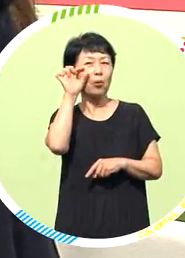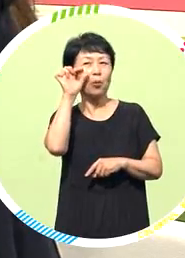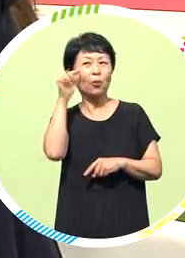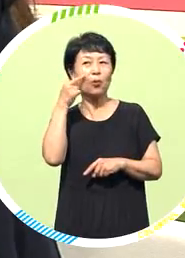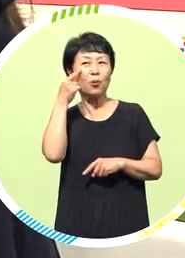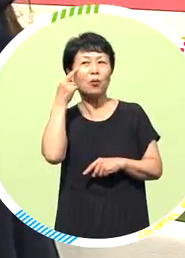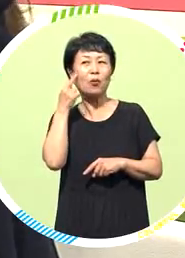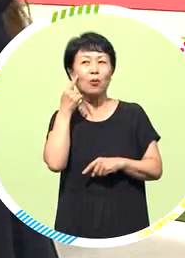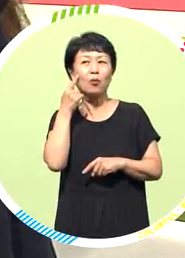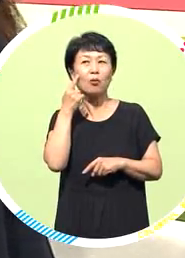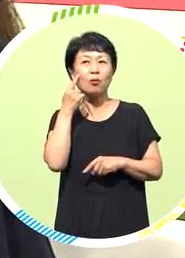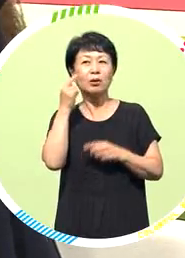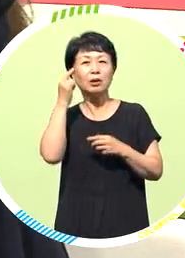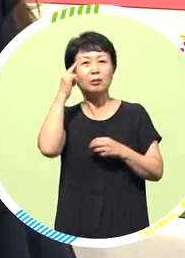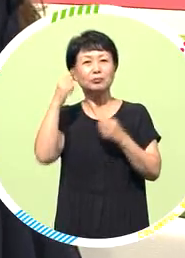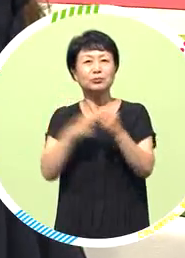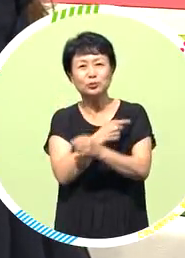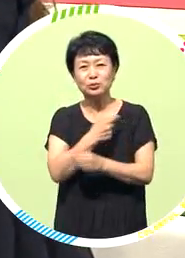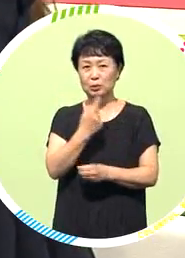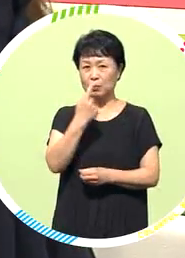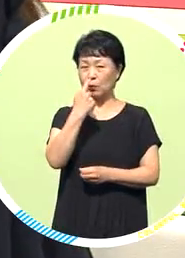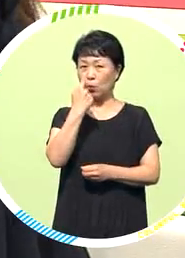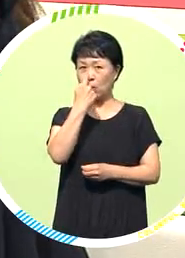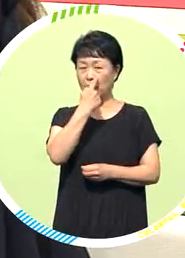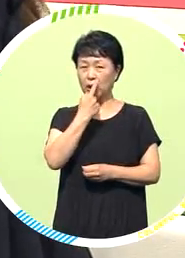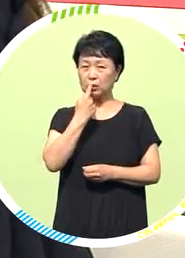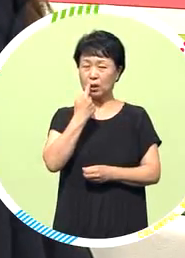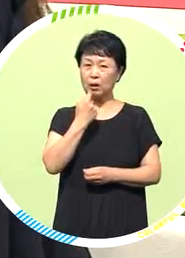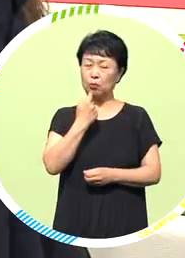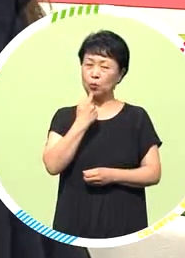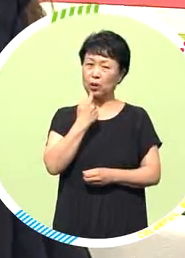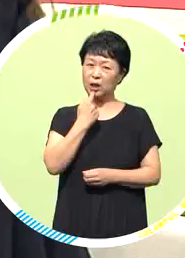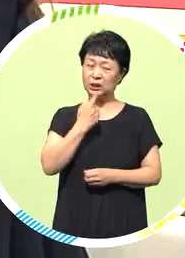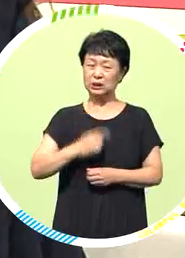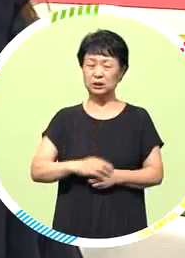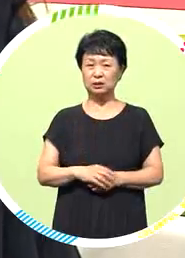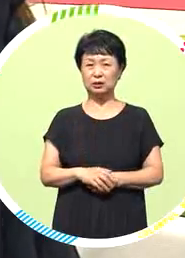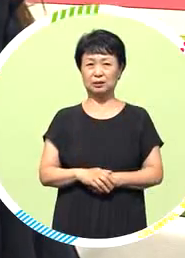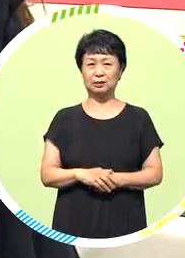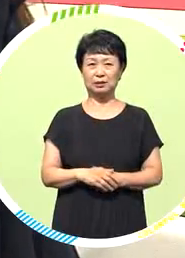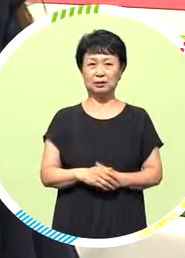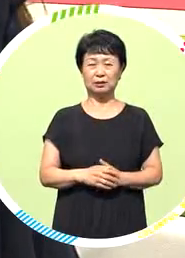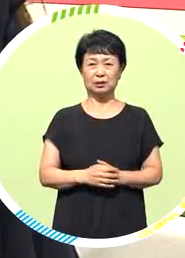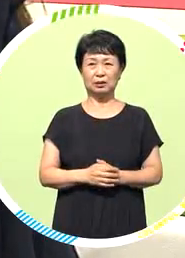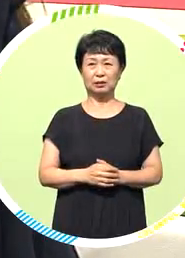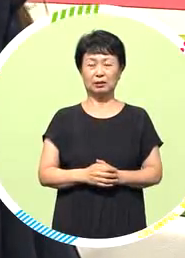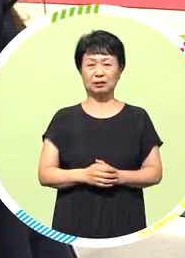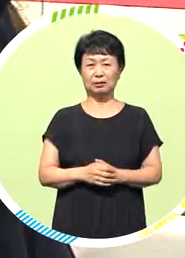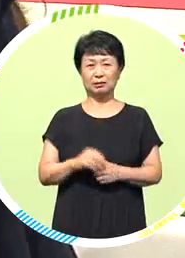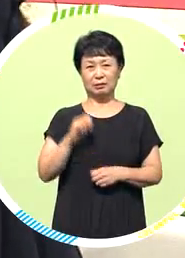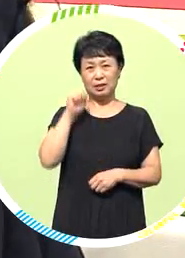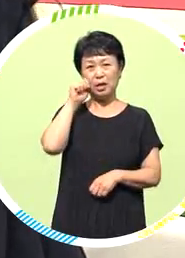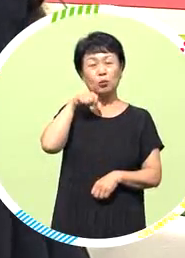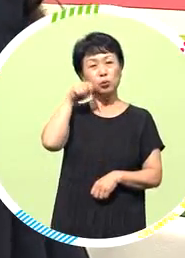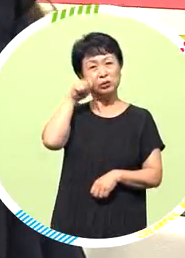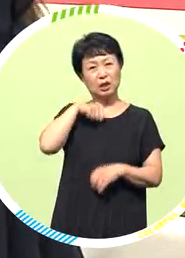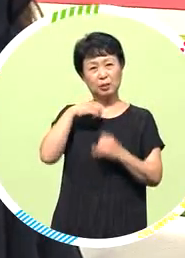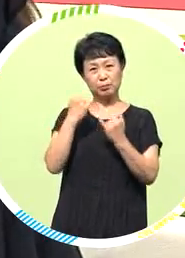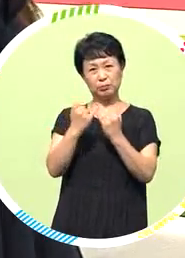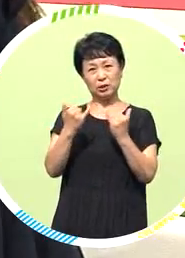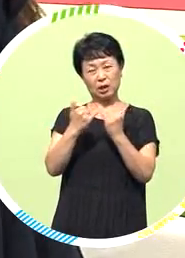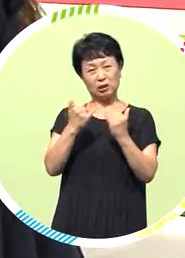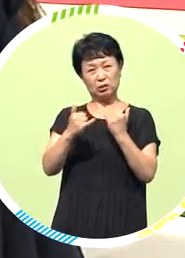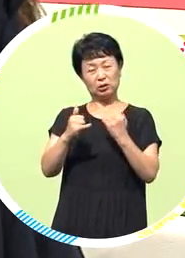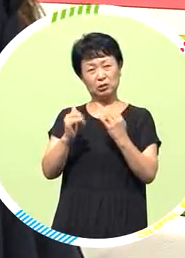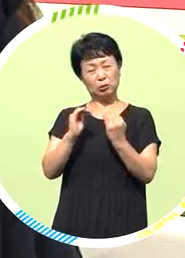いとこから書き始めましたよ。 一筆目がお花ってなかなか、 なんかそういうのあるじゃないですか。なんか猫ちゃんみたいな可愛いやつあるじゃないですか。 猫ちゃん